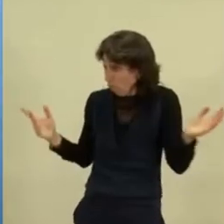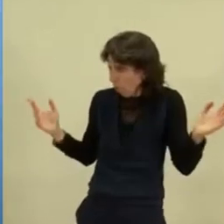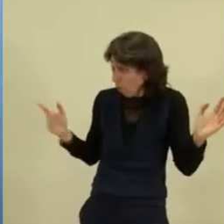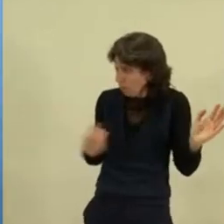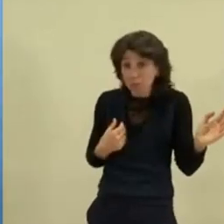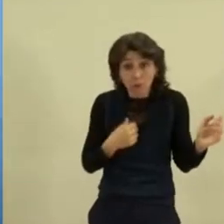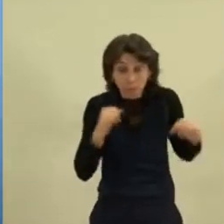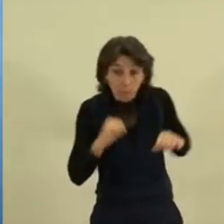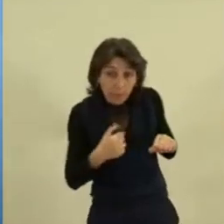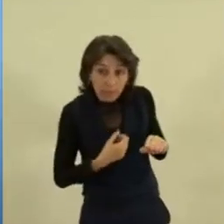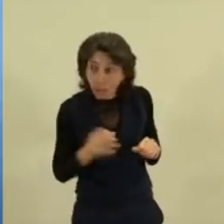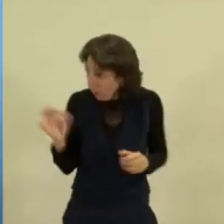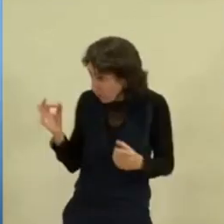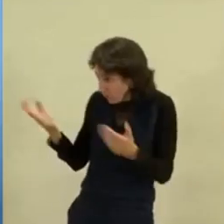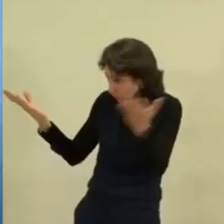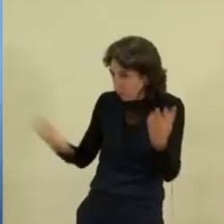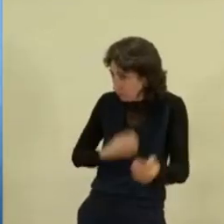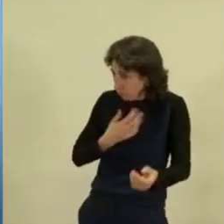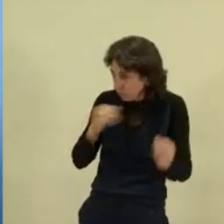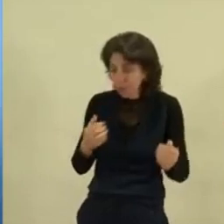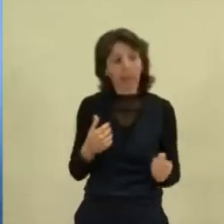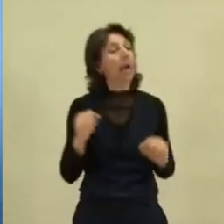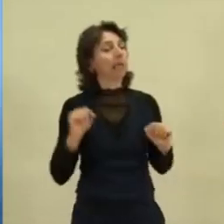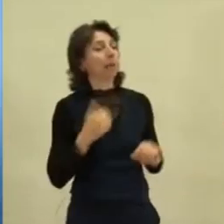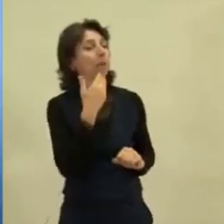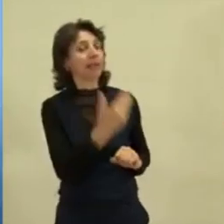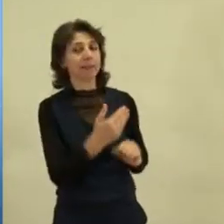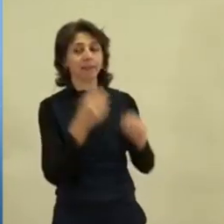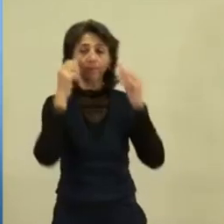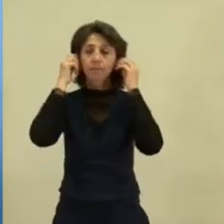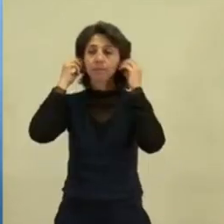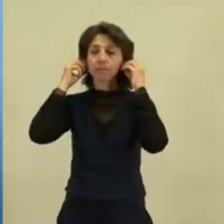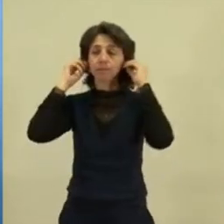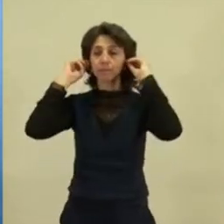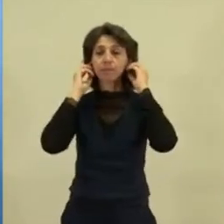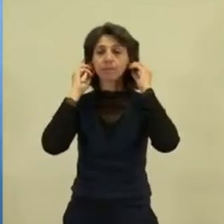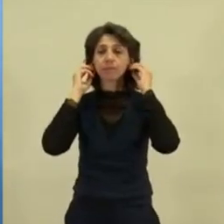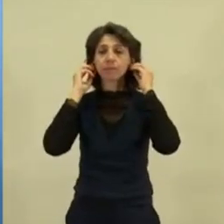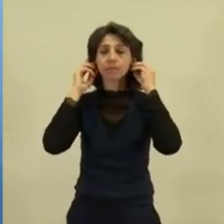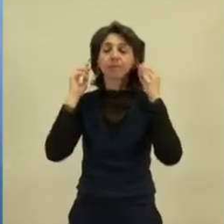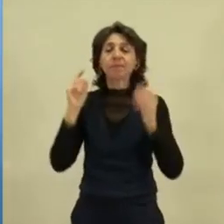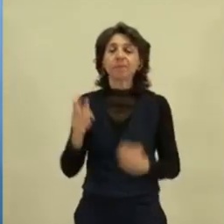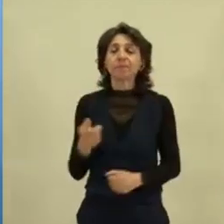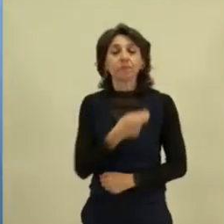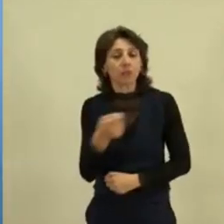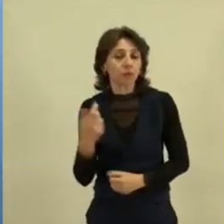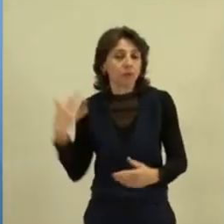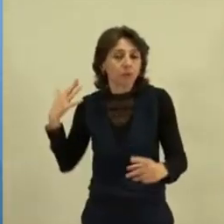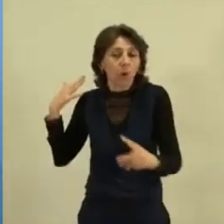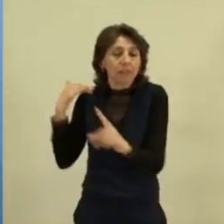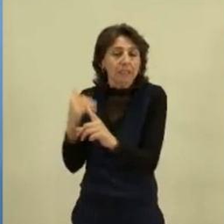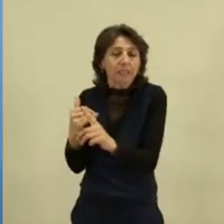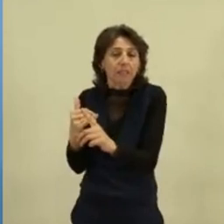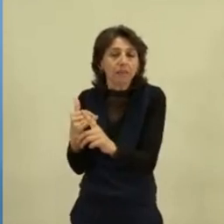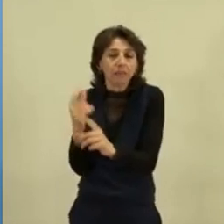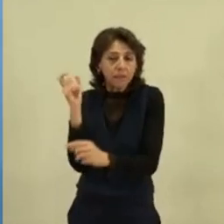Oui, je peux? Ah bon, d'accord, merci. Alors, effectivement, le contexte est difficile. L'héritage